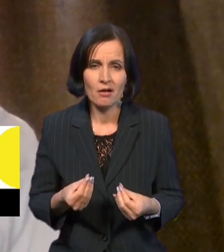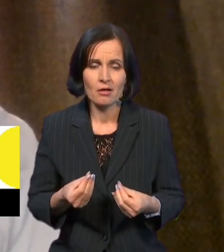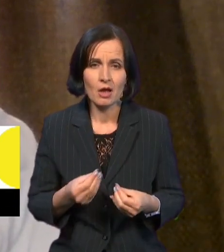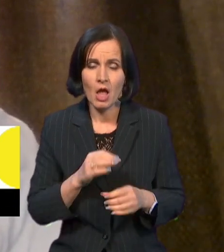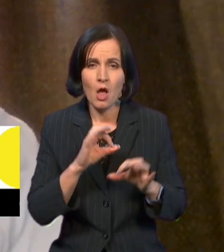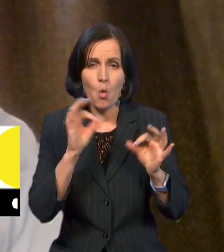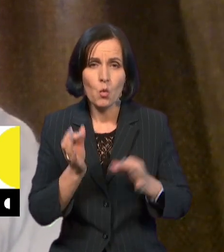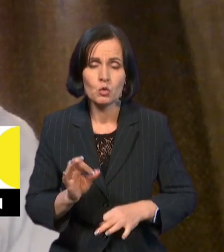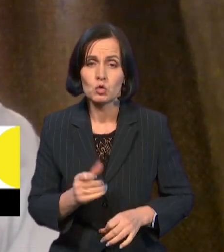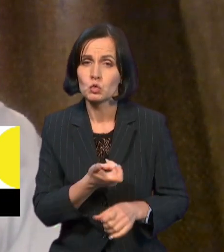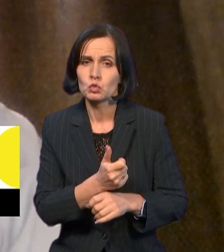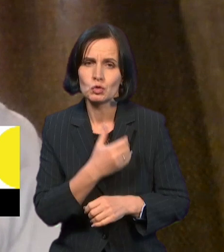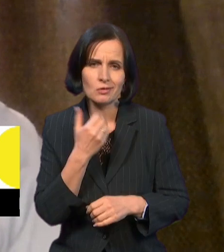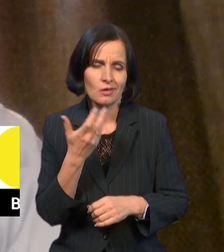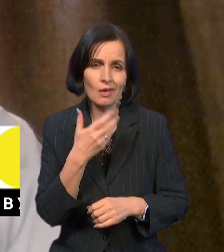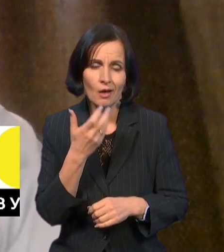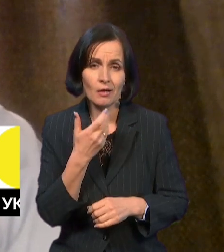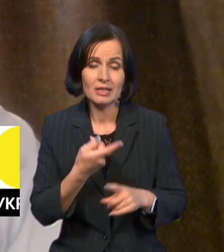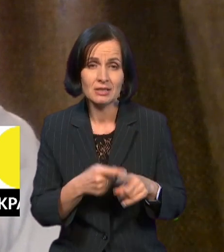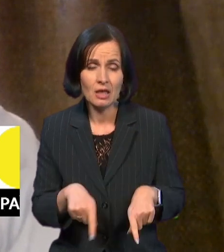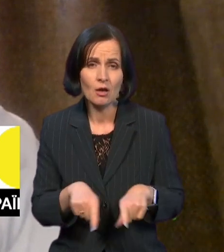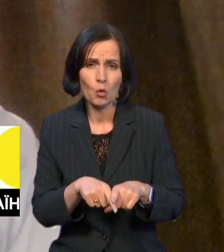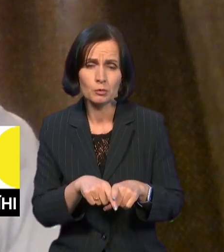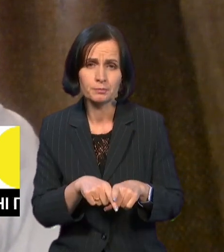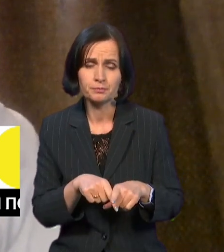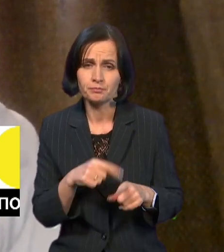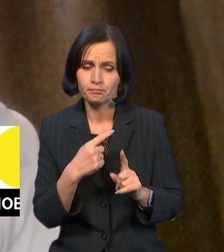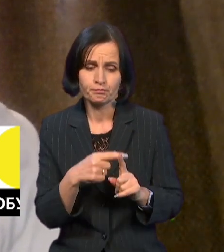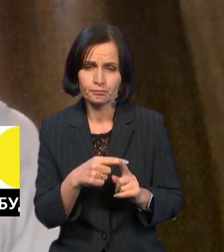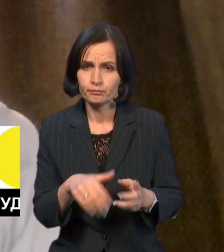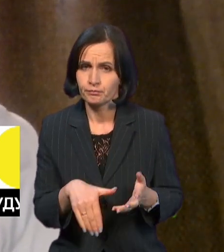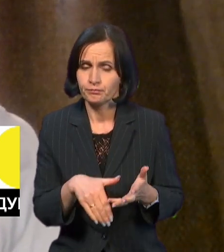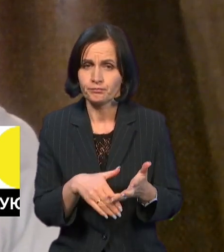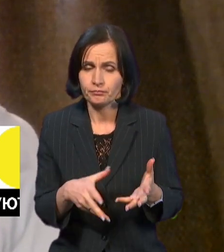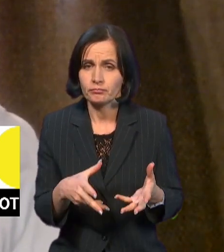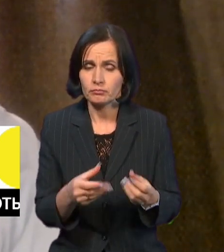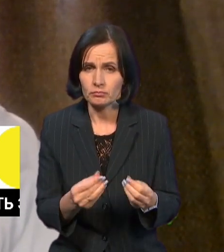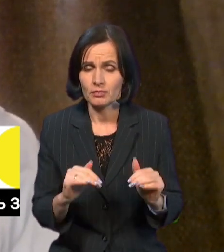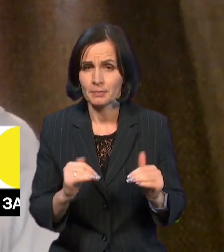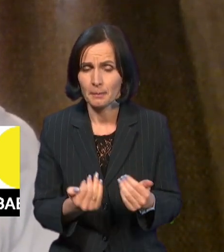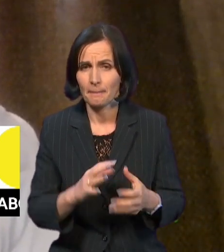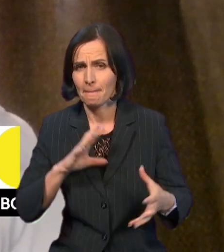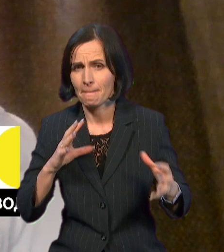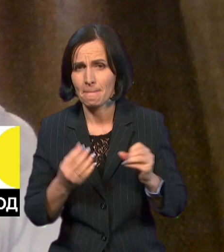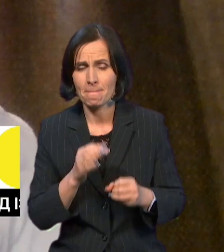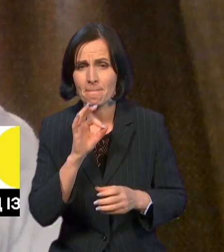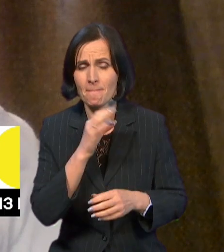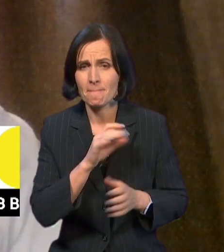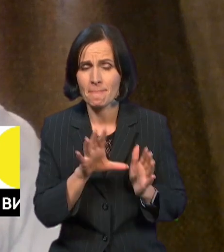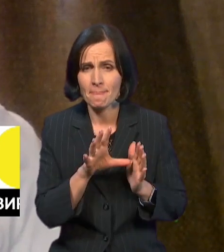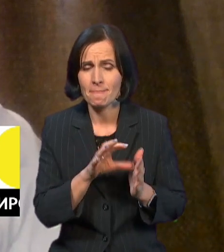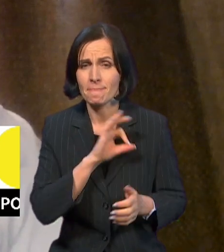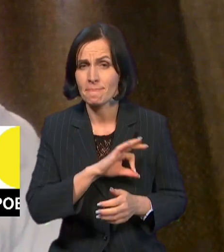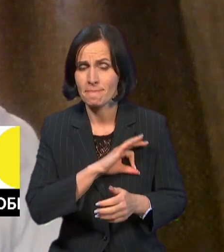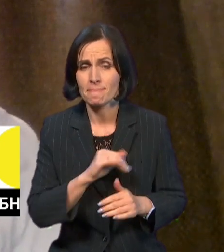осінь дуже тепла. І це також грає свою позитивну роль, тому що, ну, менший обсяг електроенергії споживається, менше навантаження на